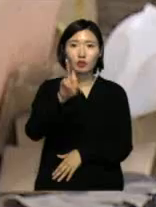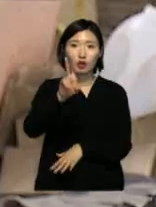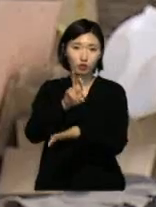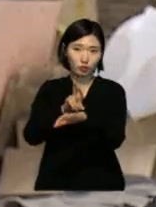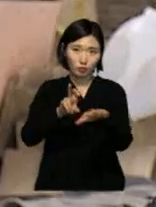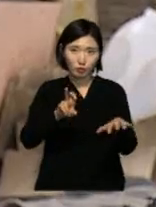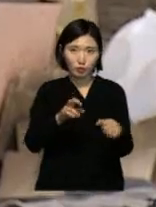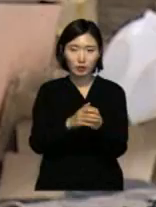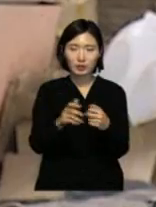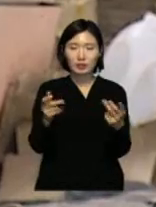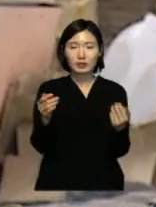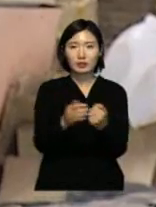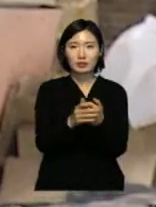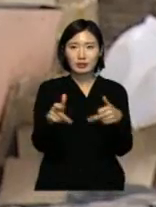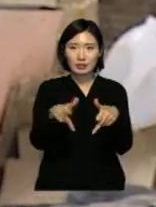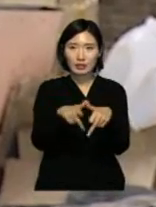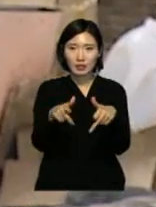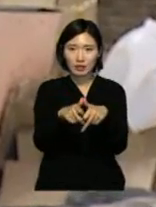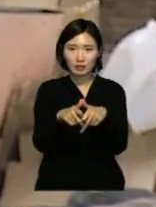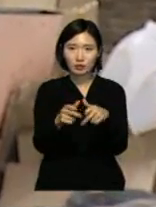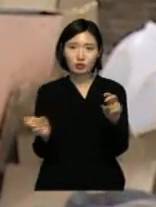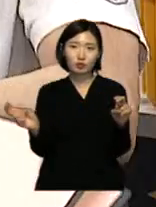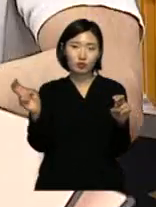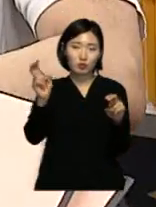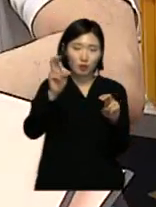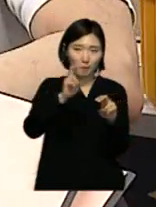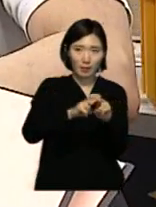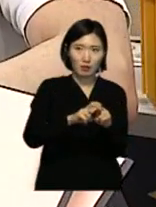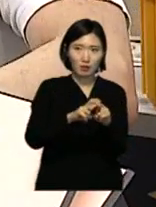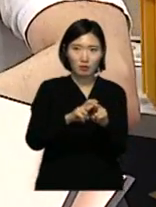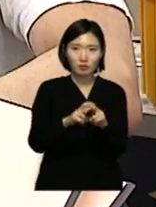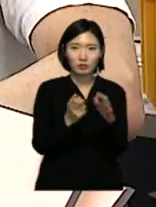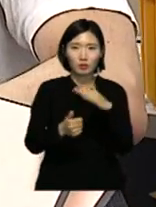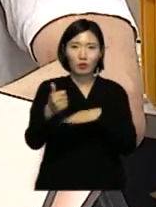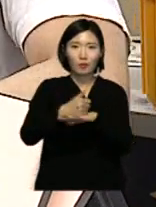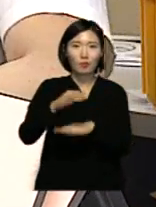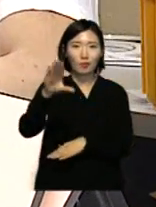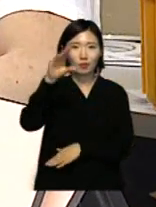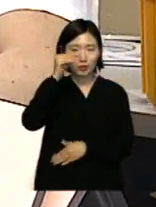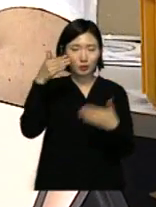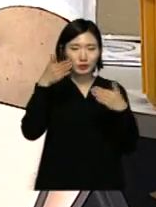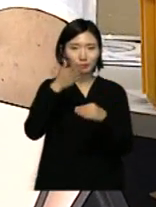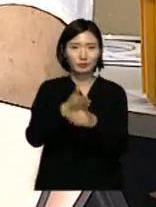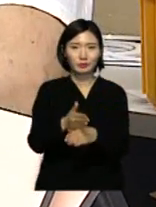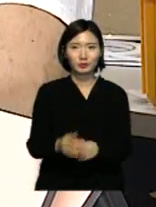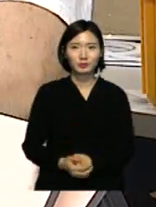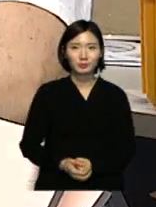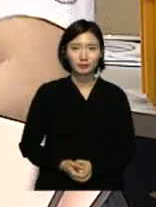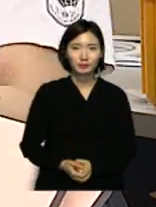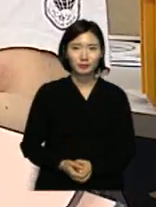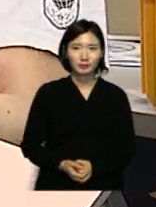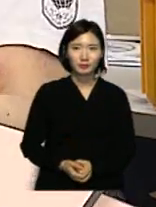12곳. 장애인 취업의 성공 모델로 주목받고 있습니다. 서울 경기 케이블TV 김대영입니다.